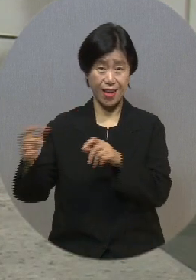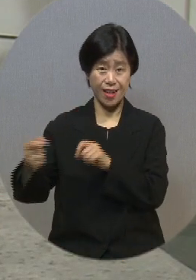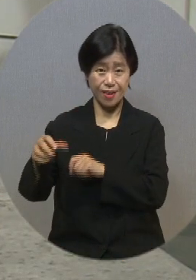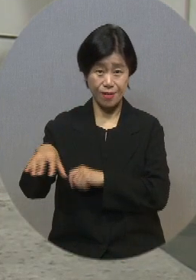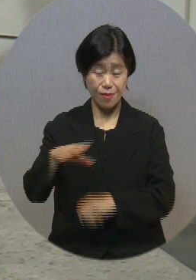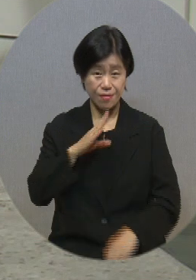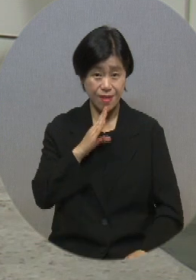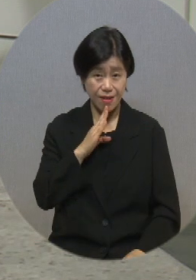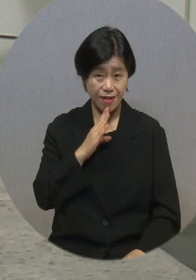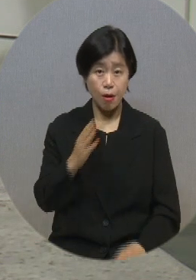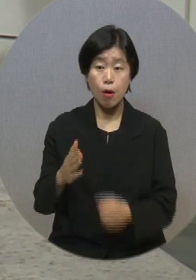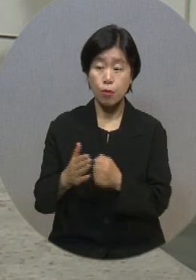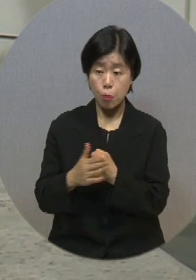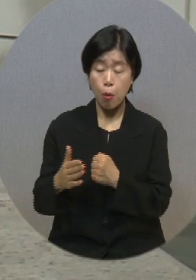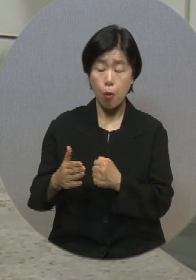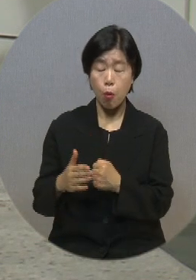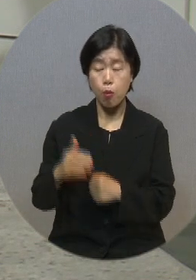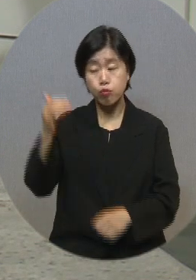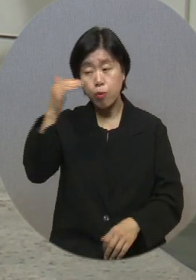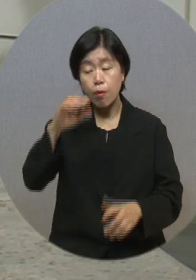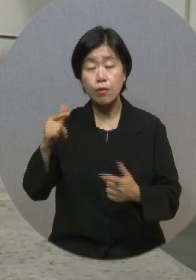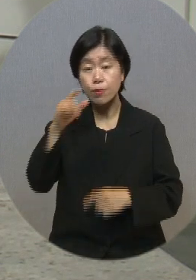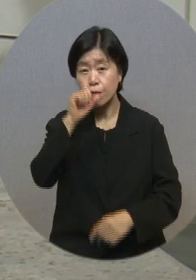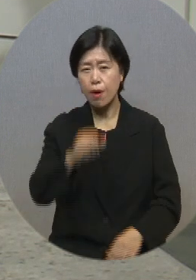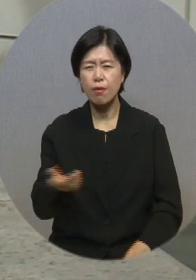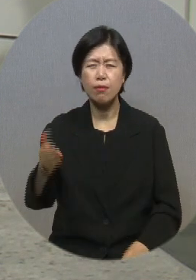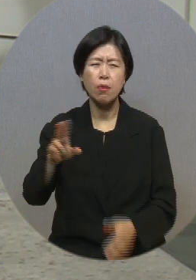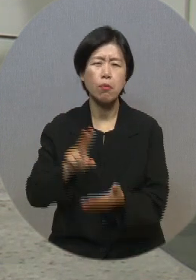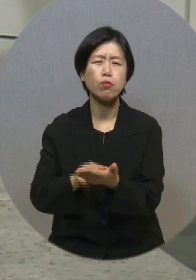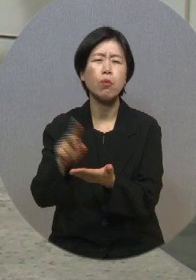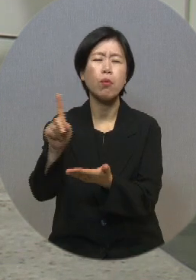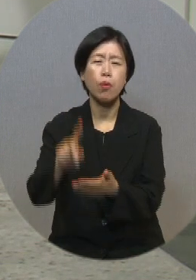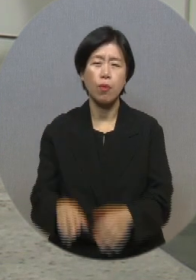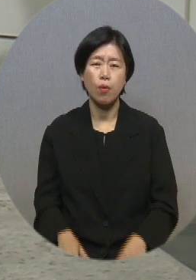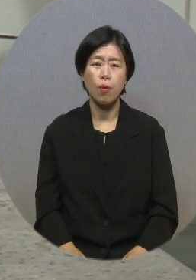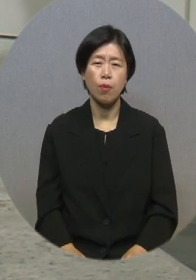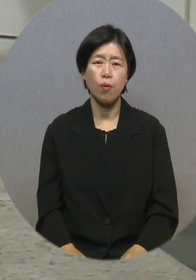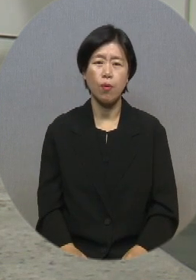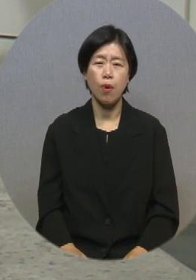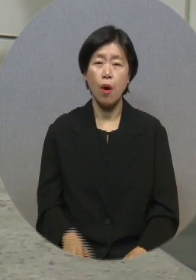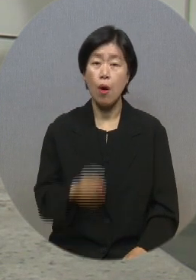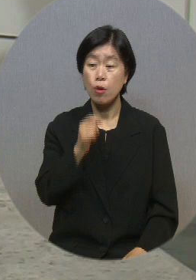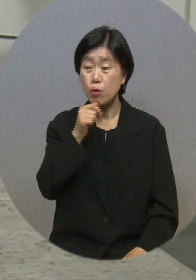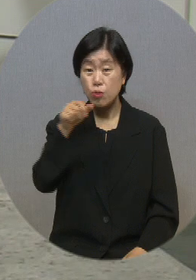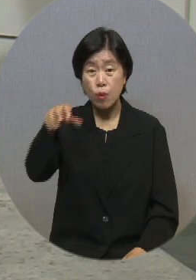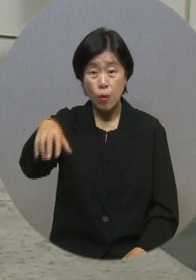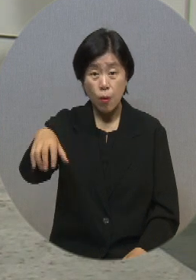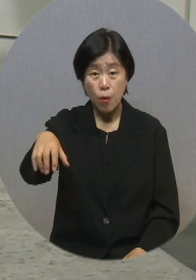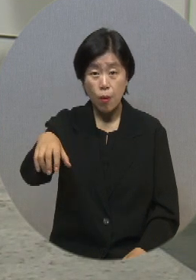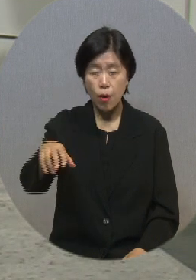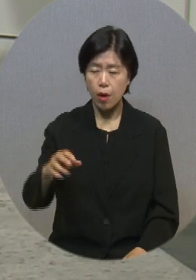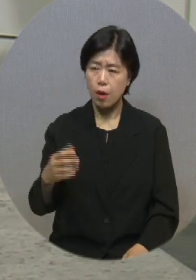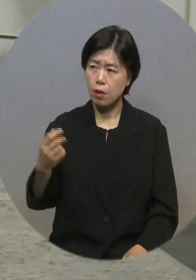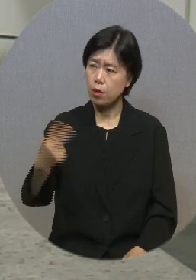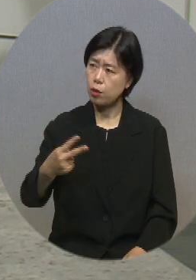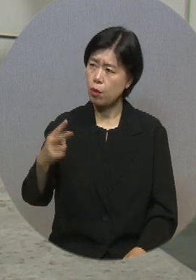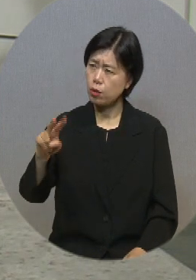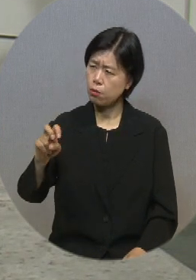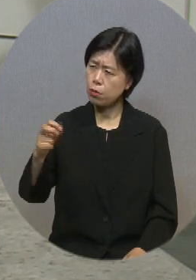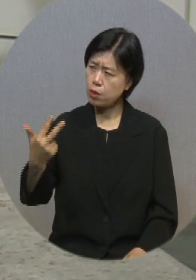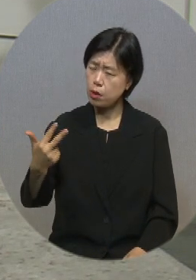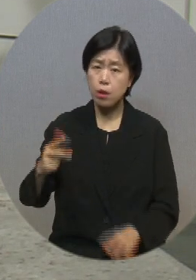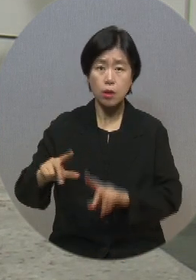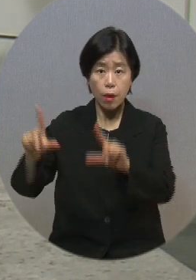거기들 좋은 시간을 보냈죠. 근데 문제는 속초가 27년대에는 KTX가 들어갑니다. 예, 예. 그 얘기도 그렇기 때문에